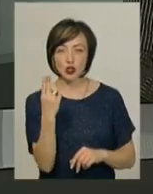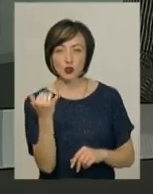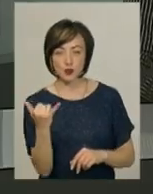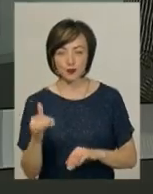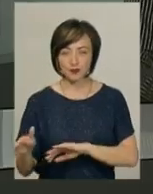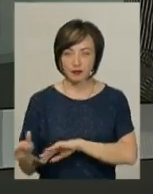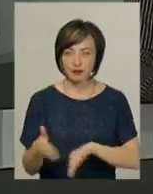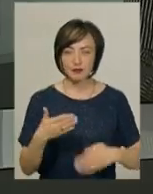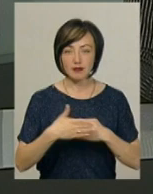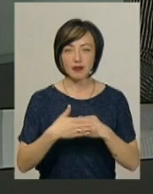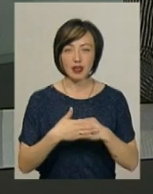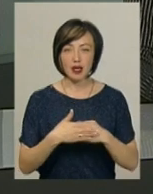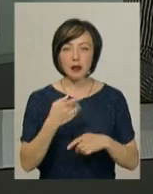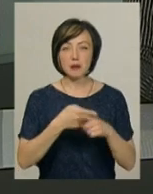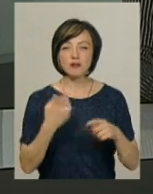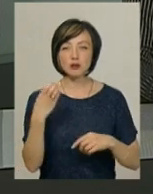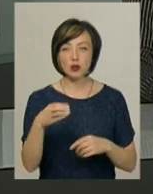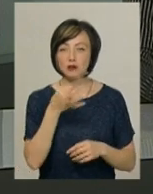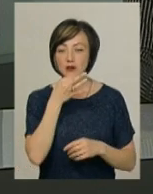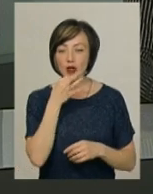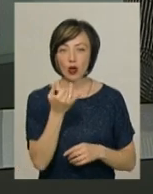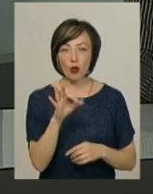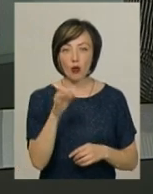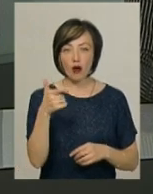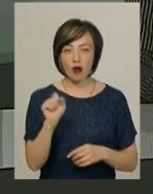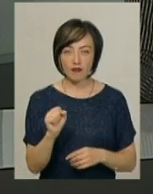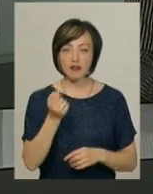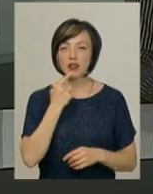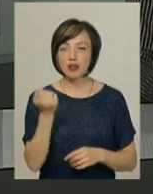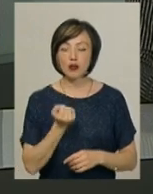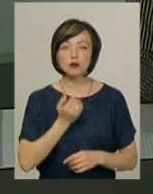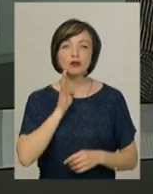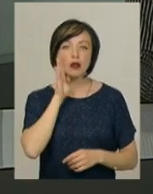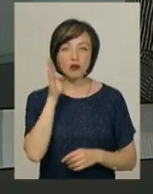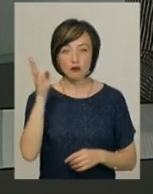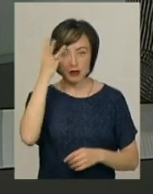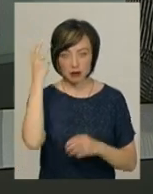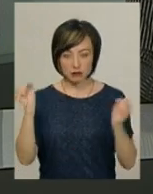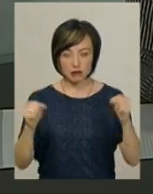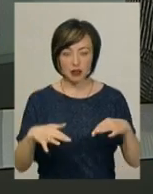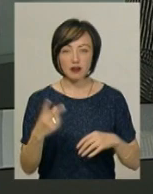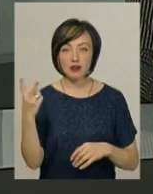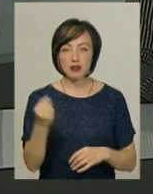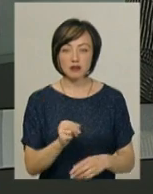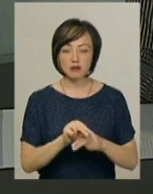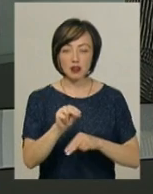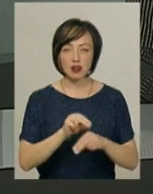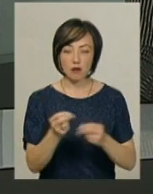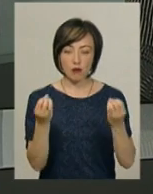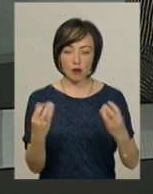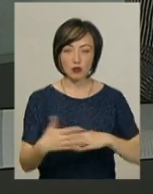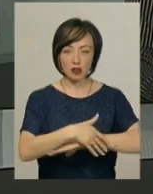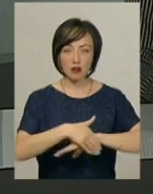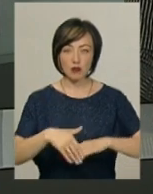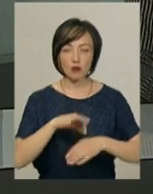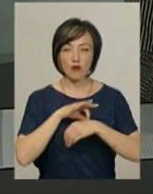До півсотні прихильників йоги зібралися в неділю зранку на міському пляжі у Хмельницькому. Другий тиждень поспіль тут відбувається заняття «Просто неба».